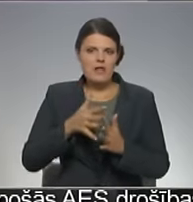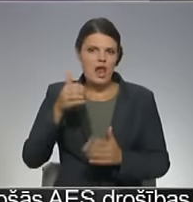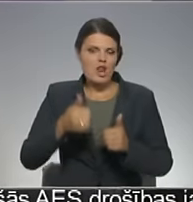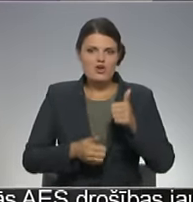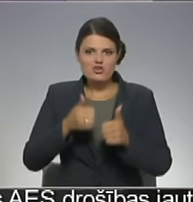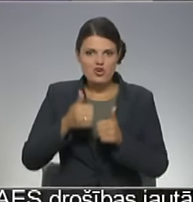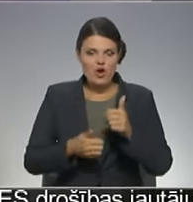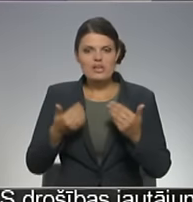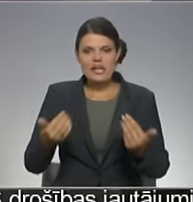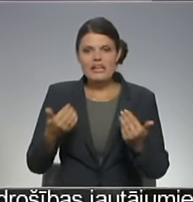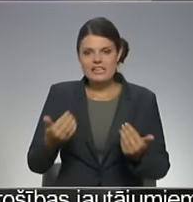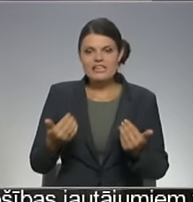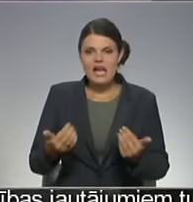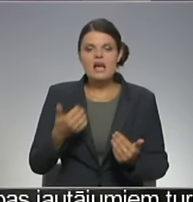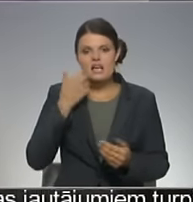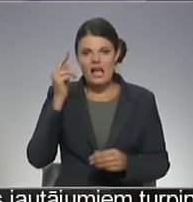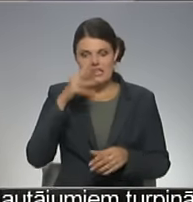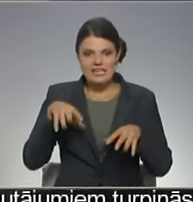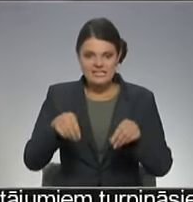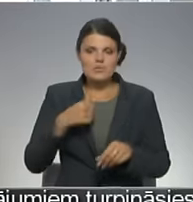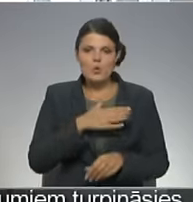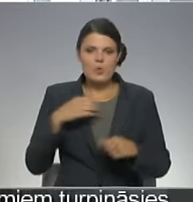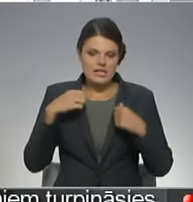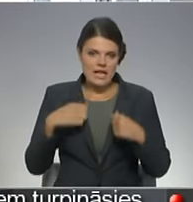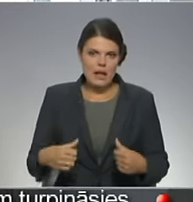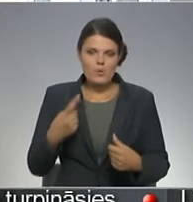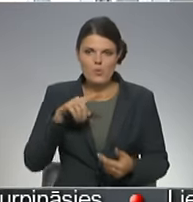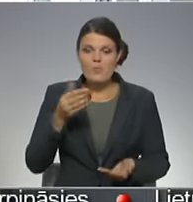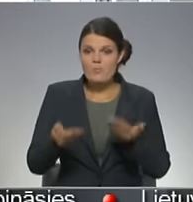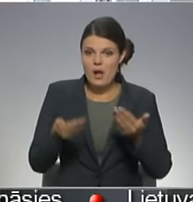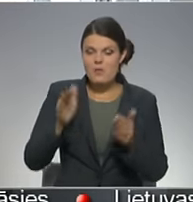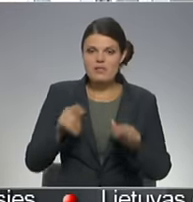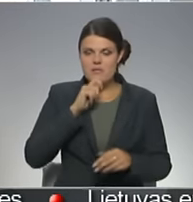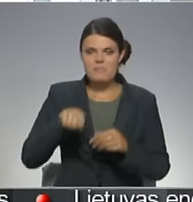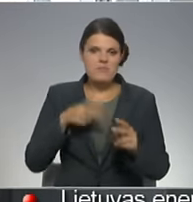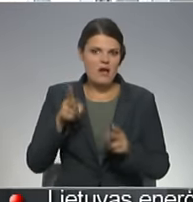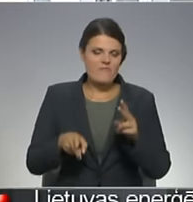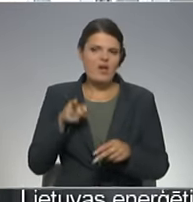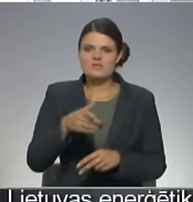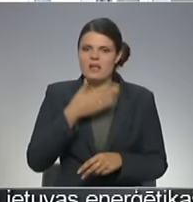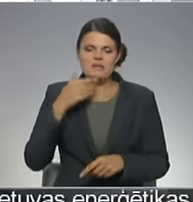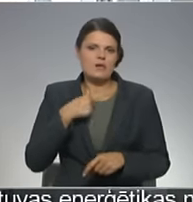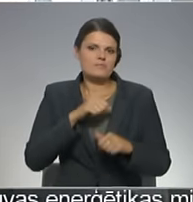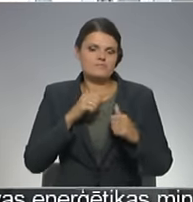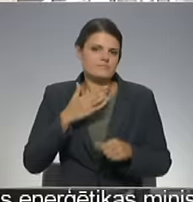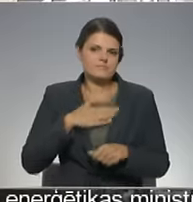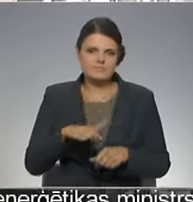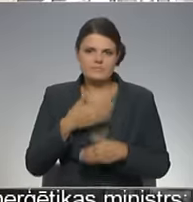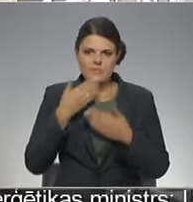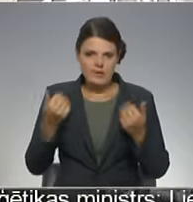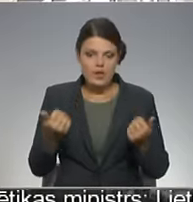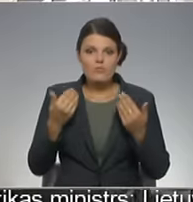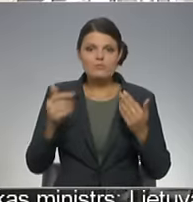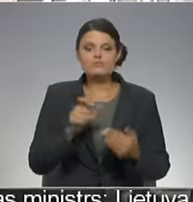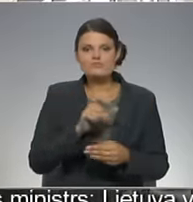konkurence. Bet tagad, kad izmācījos, esmu ļoti apmierināta, jo pamēģināju arī pa pavāru, tas galīgi nav, tas ir ļoti grūti.